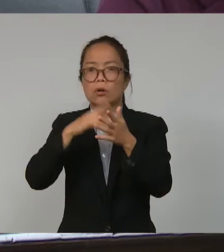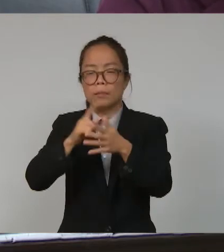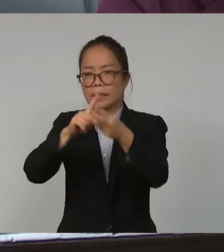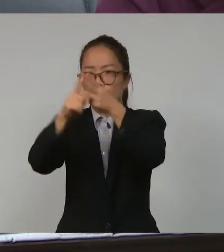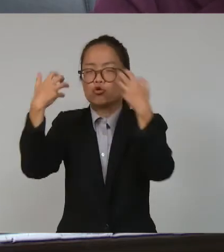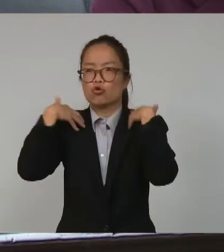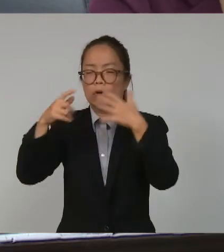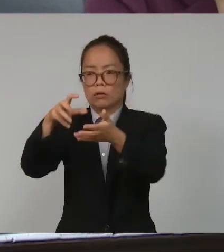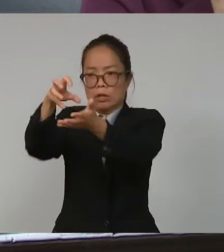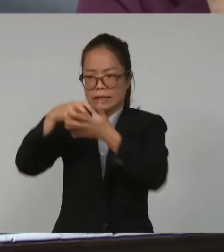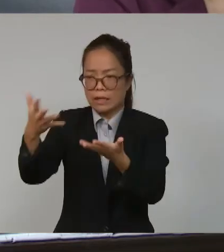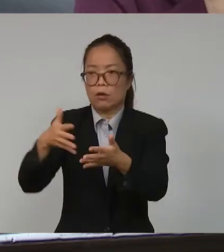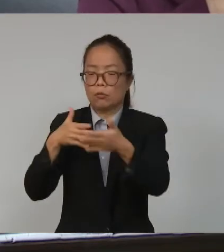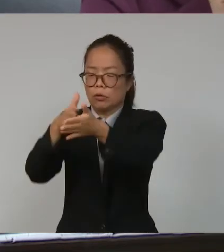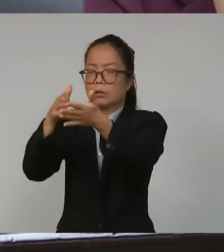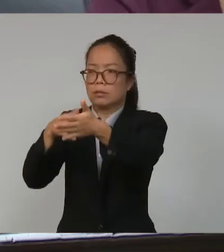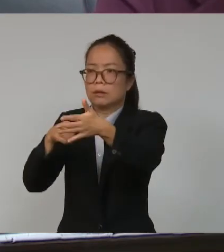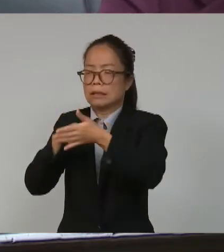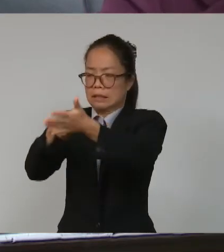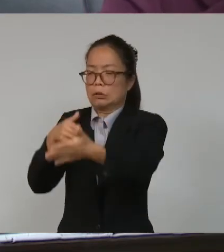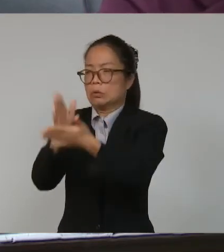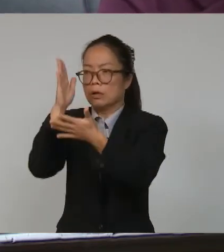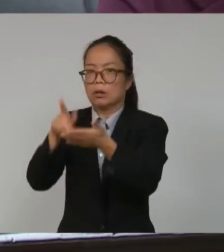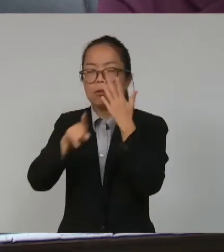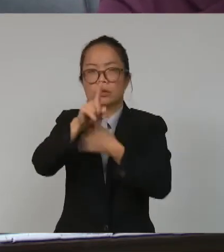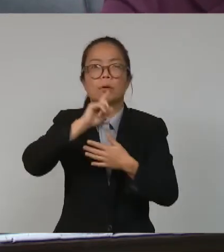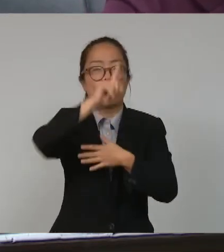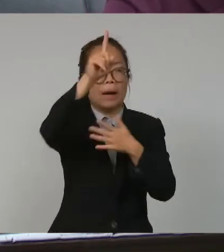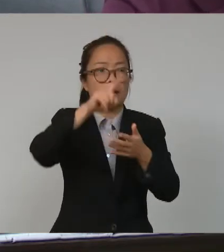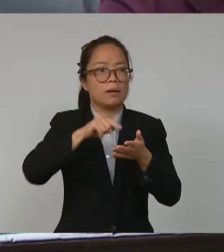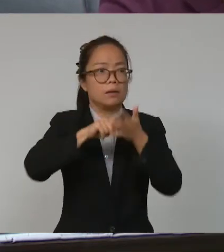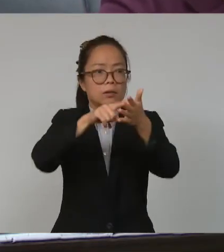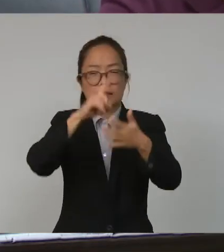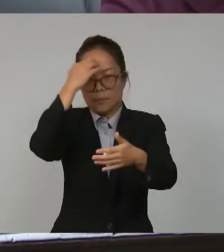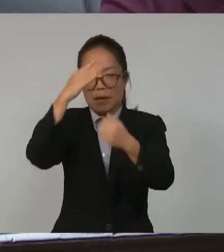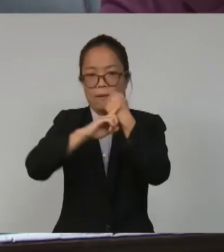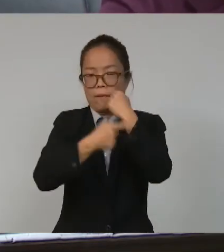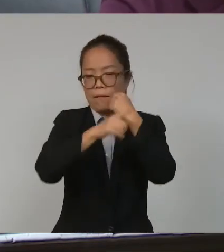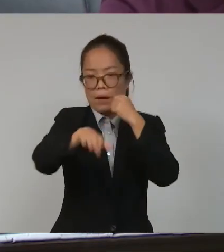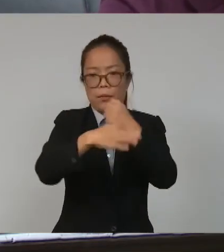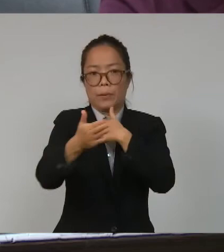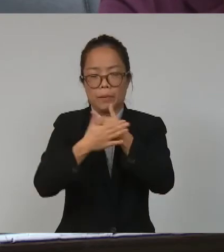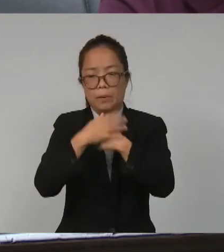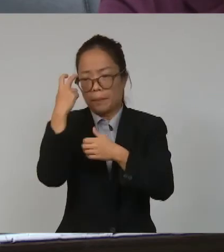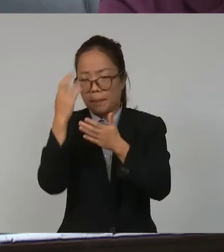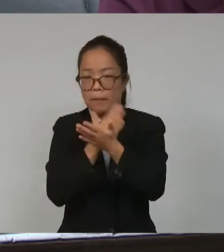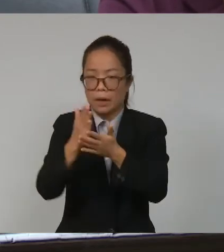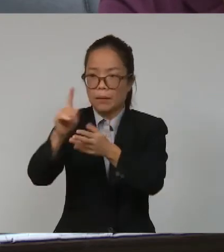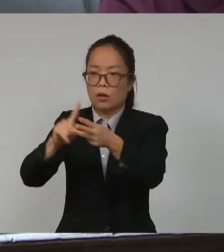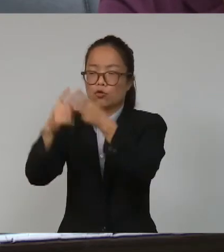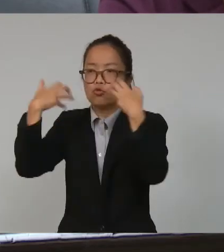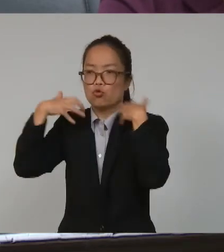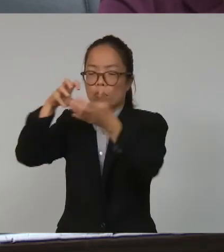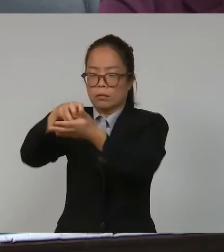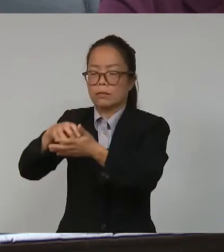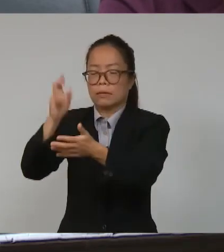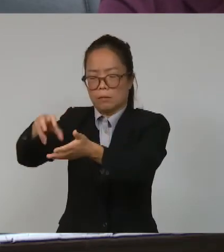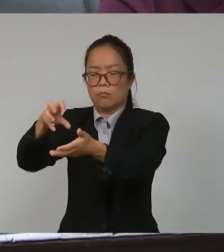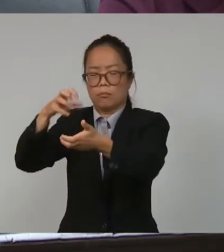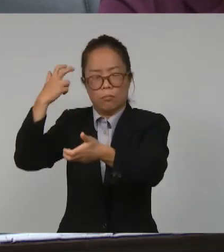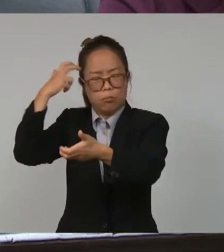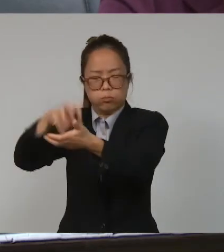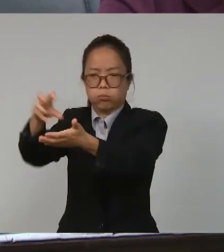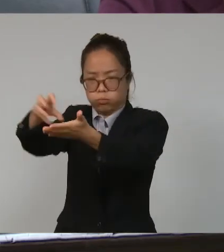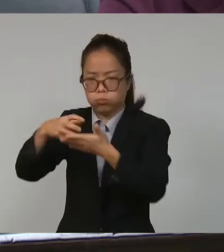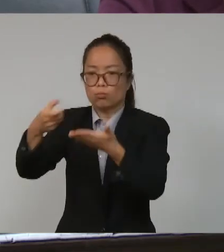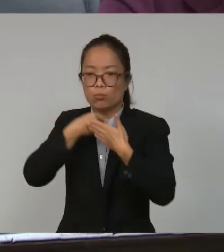机关合法执照，他把我驳回了，我提起一个课益义务诉讼，请求法院判决命主管机关的合法执照给我。当他判